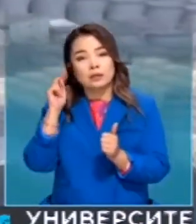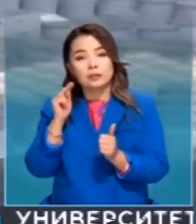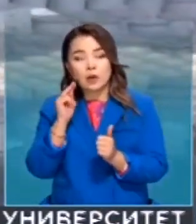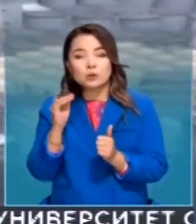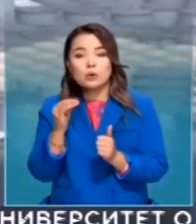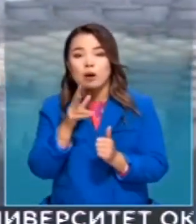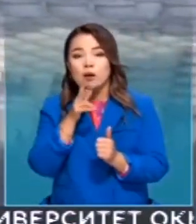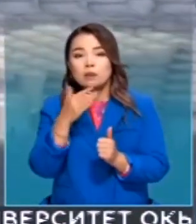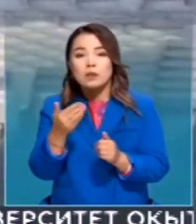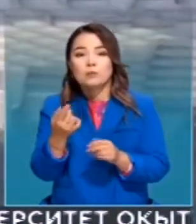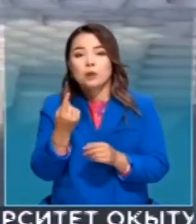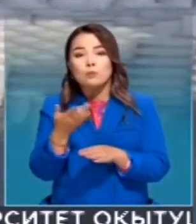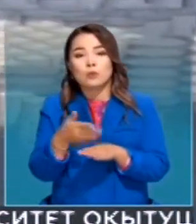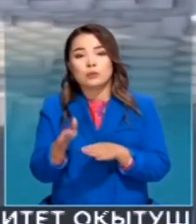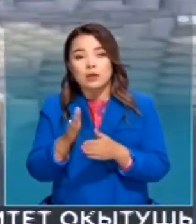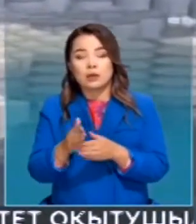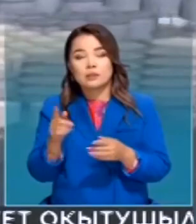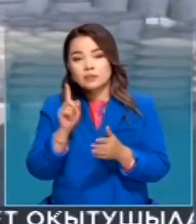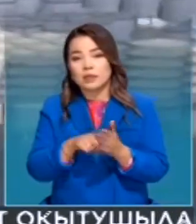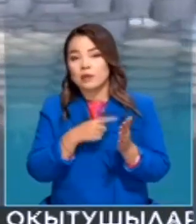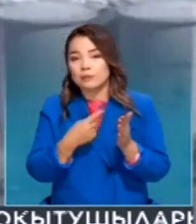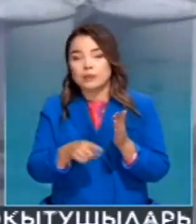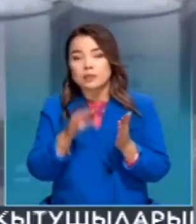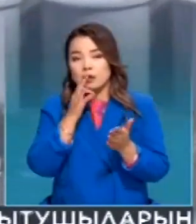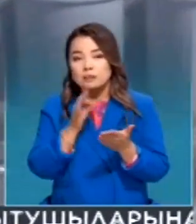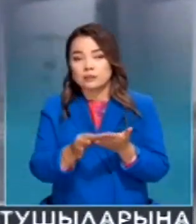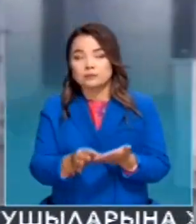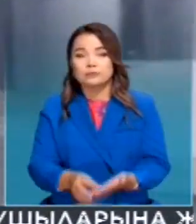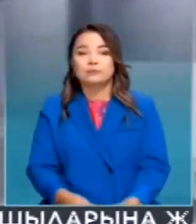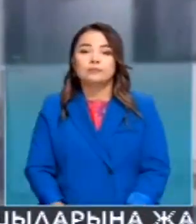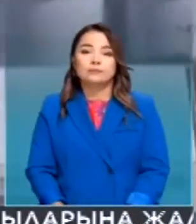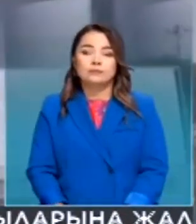Корея тұрғындарының бір бөлігі бұған сенбей отыр.